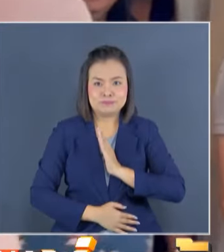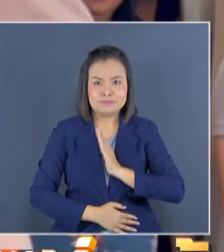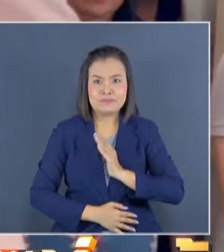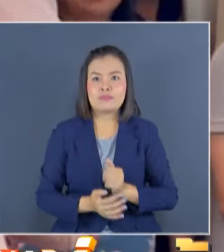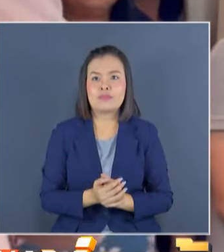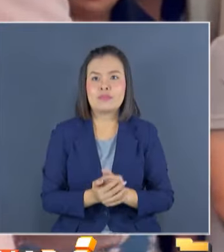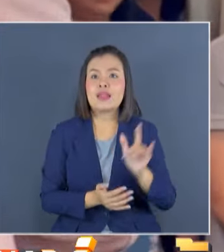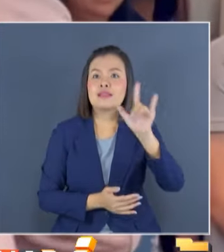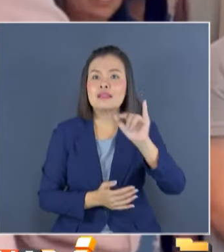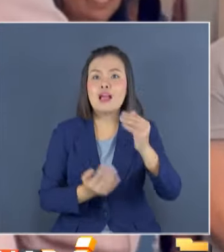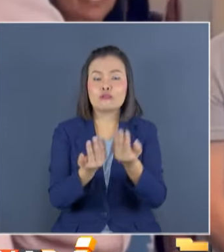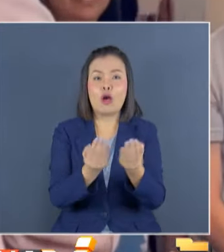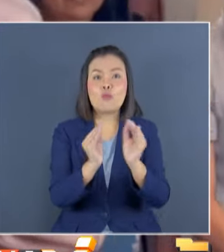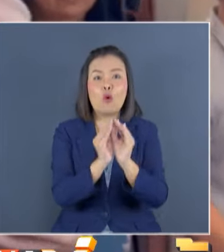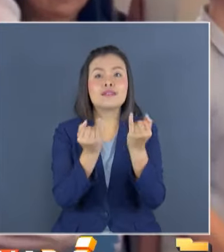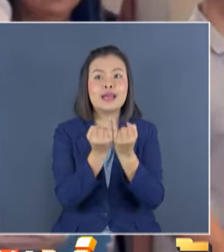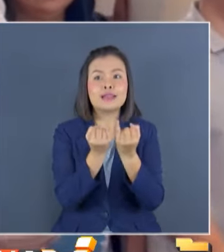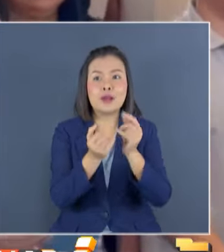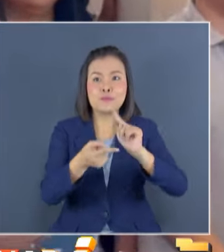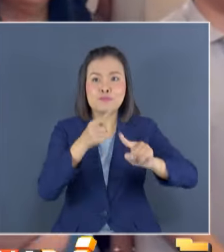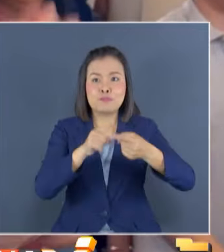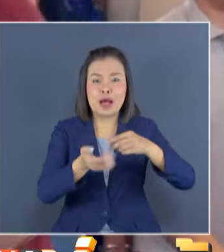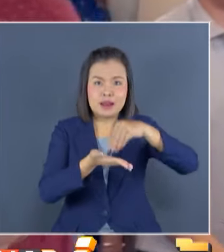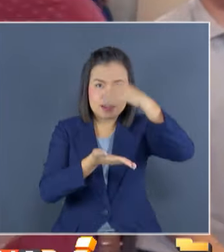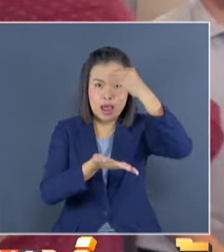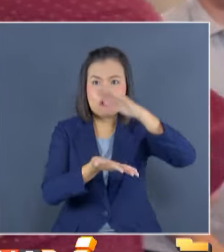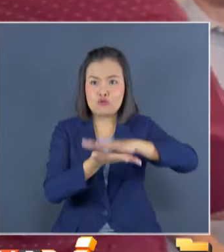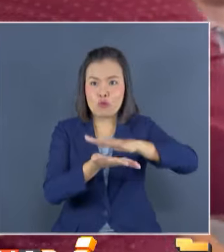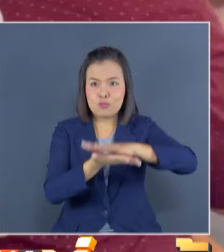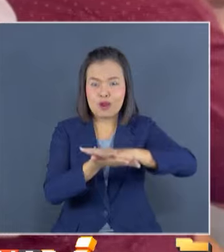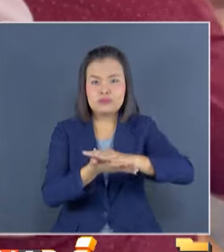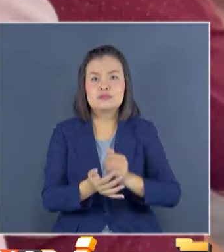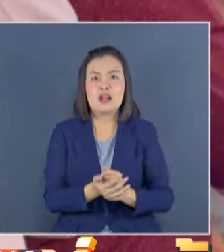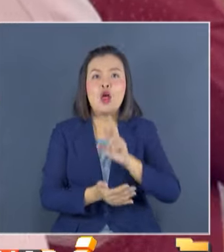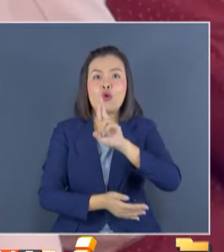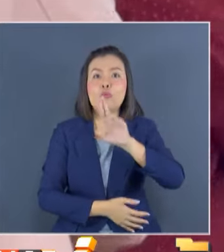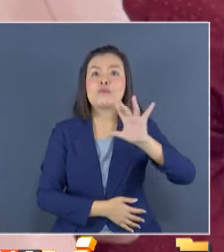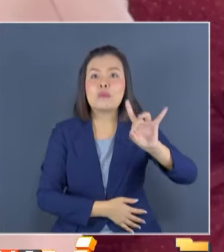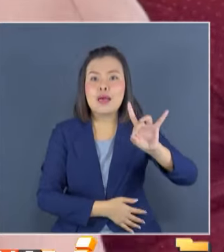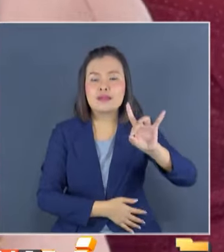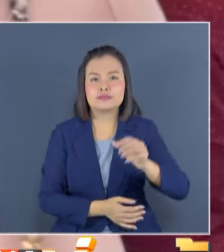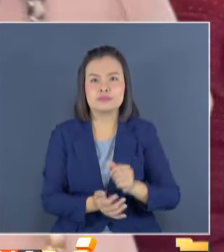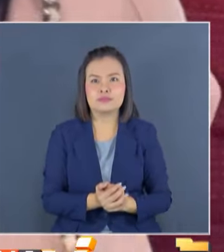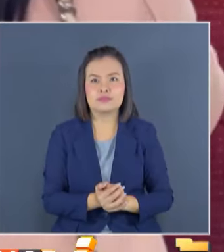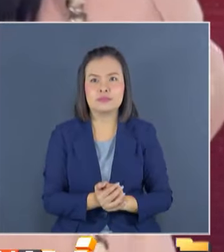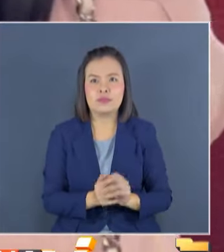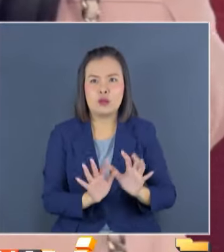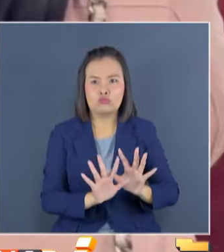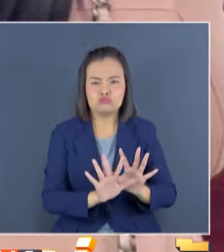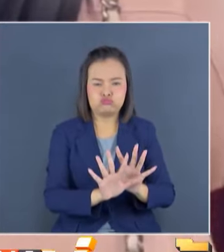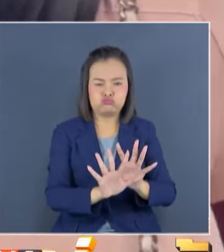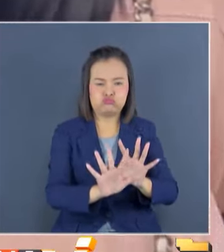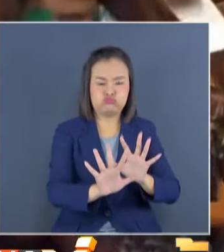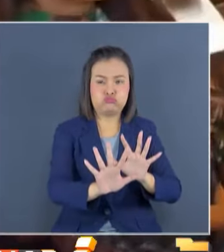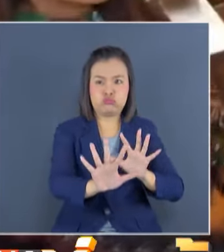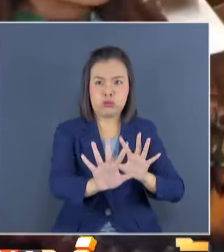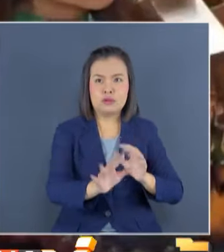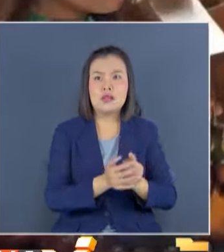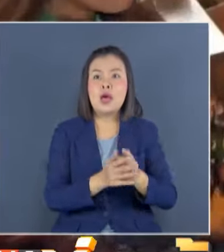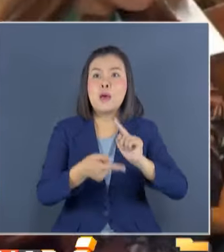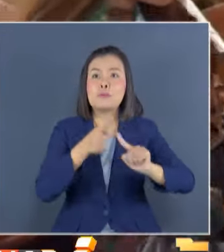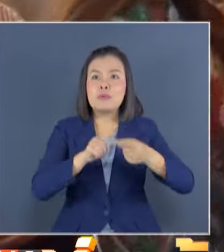ามกับญาติแล้วก็คนใกล้ชิดรวมทั้งมีเพื่อนร่วมรุ่นโรงเรียนมงฟอร์ดวิทยาลัยรุ่น8ครับ มากันเพียบเลยนะครับคุณผู้ชมก่อนที่